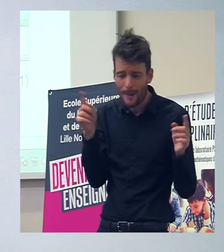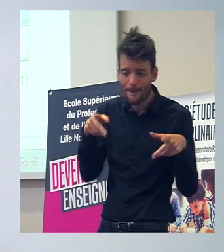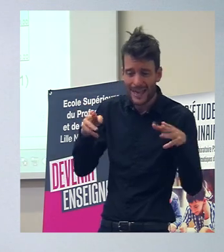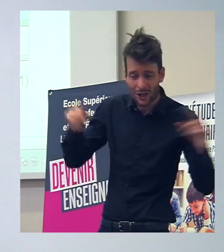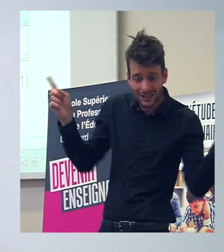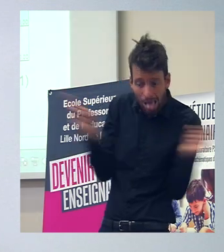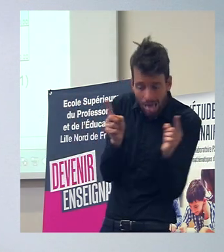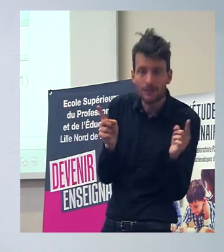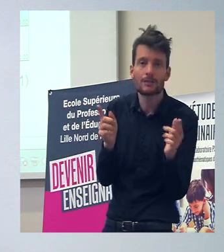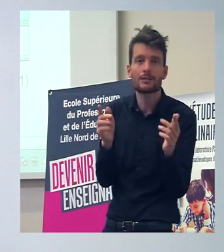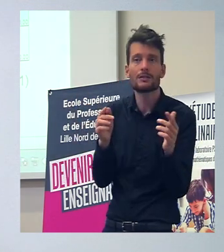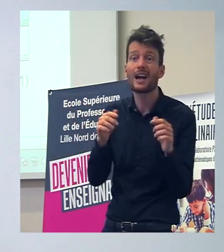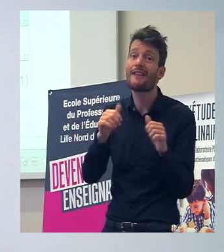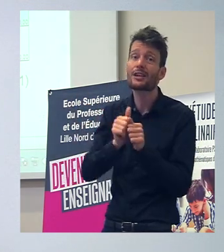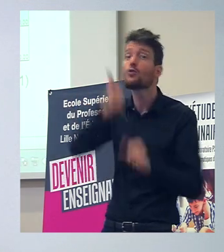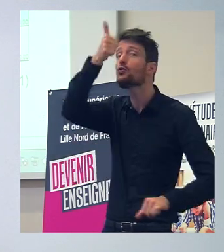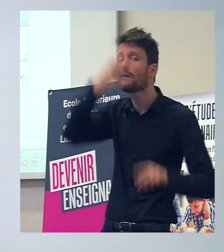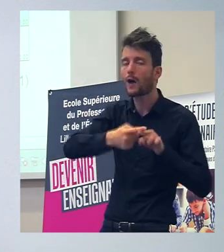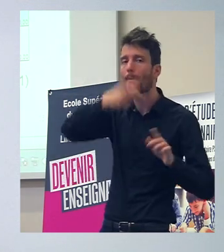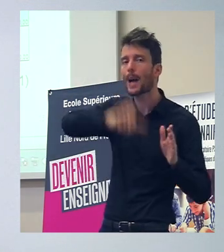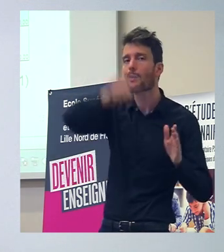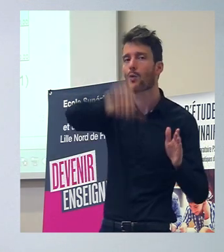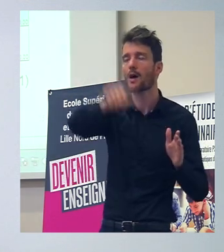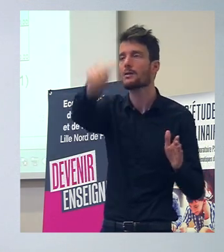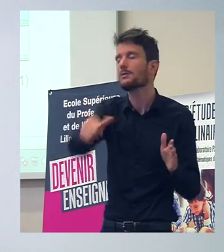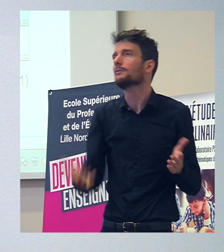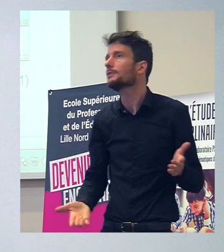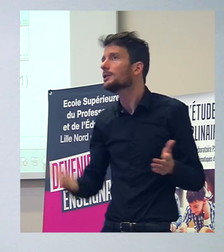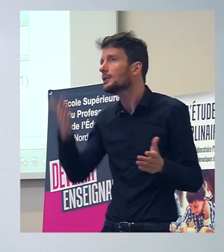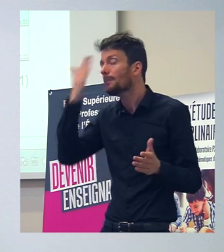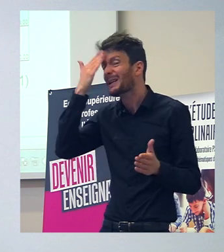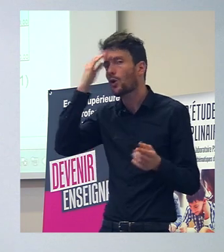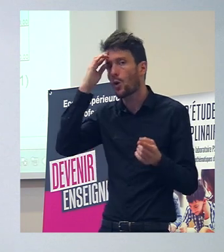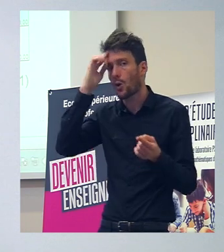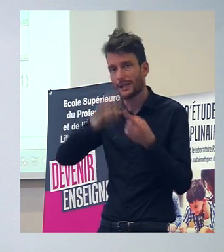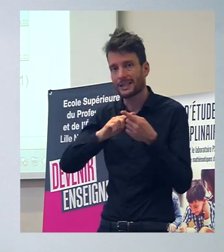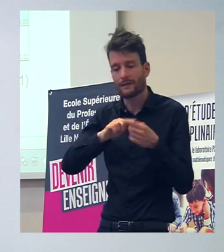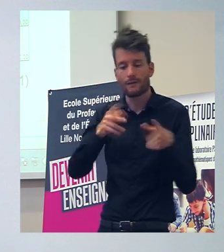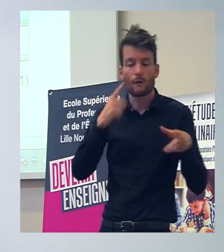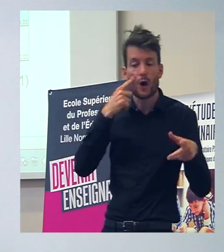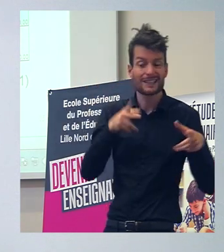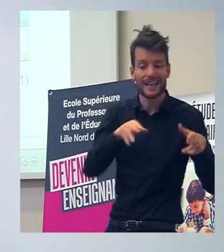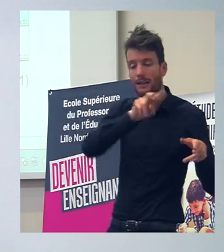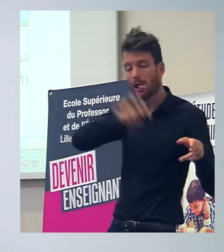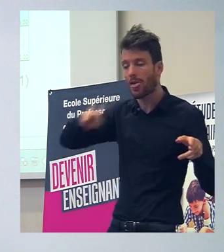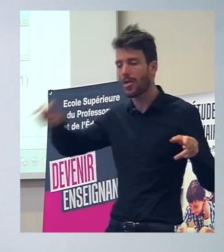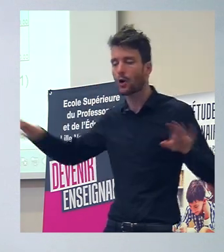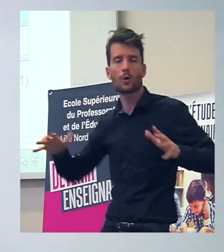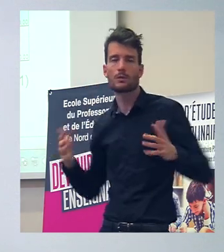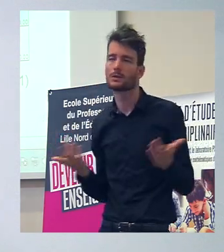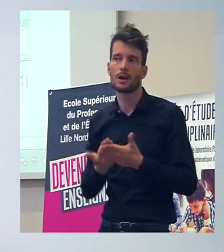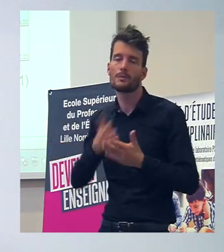un dispositif par mois, ça aurait été impossible. Si je m'étais donné ça comme objectif, je n'aurais jamais pu le mesurer.